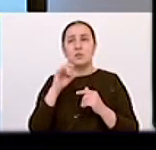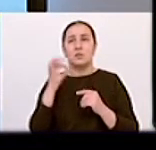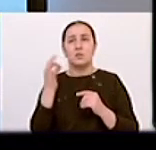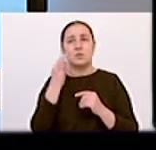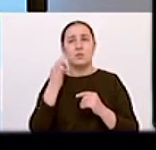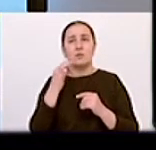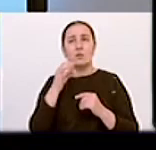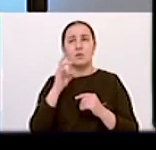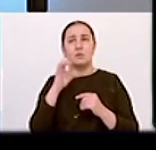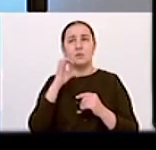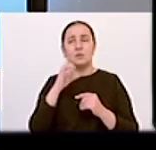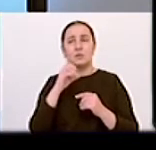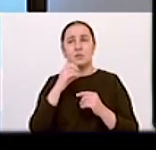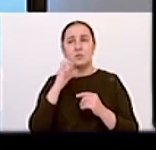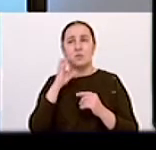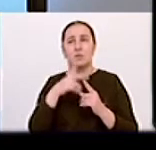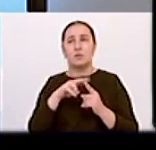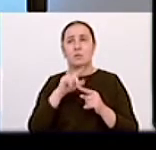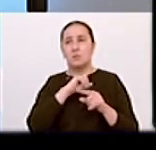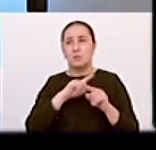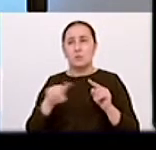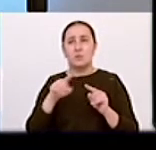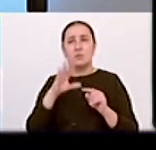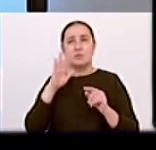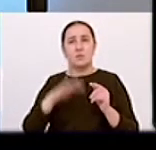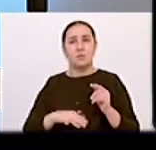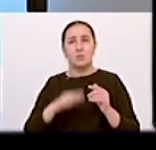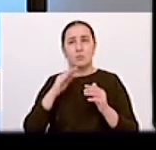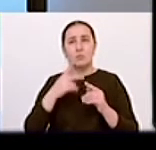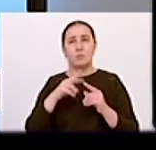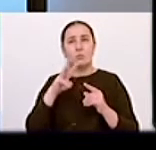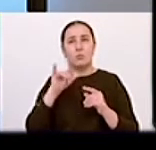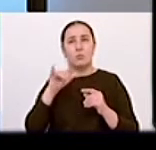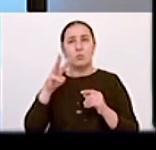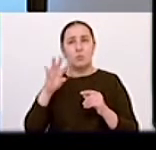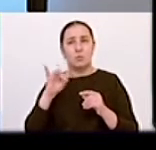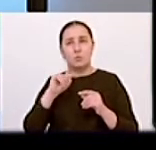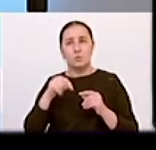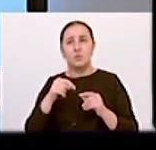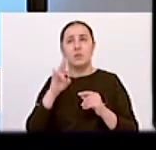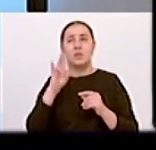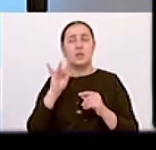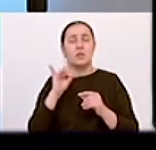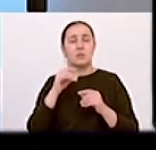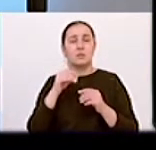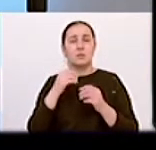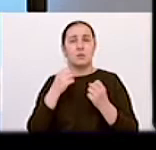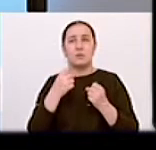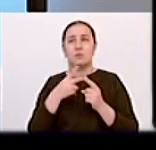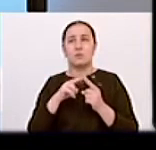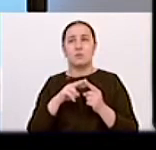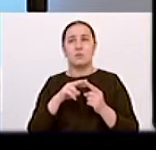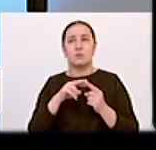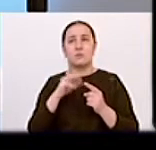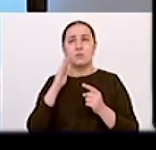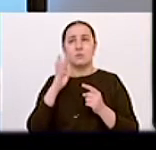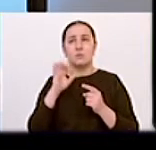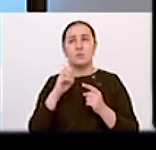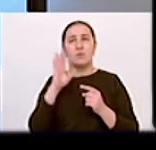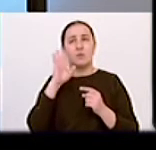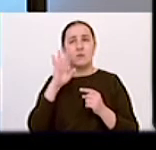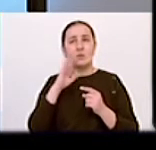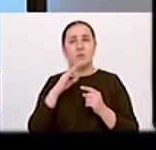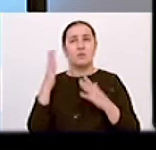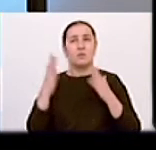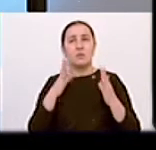слыхал. Двоеточие. Ни быстрого визга падающей муму, запятая, ни тяжкого всплеска воды.